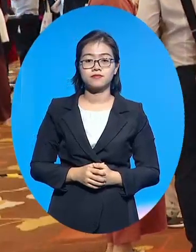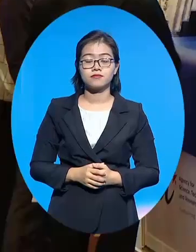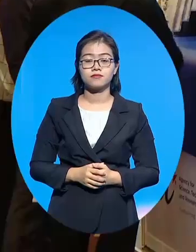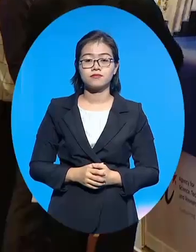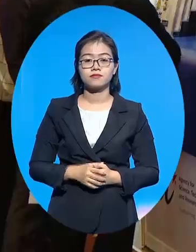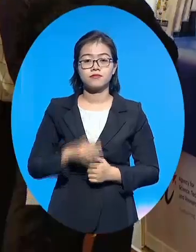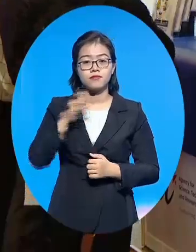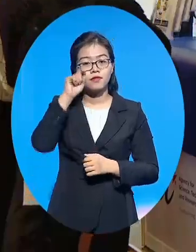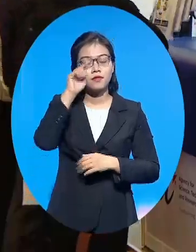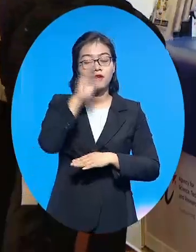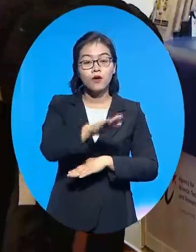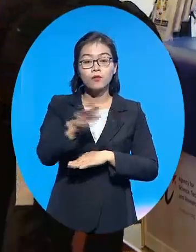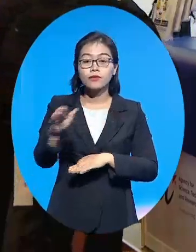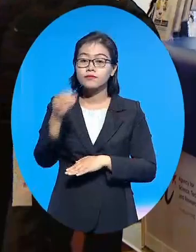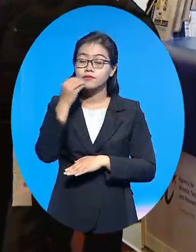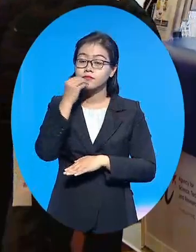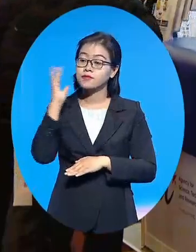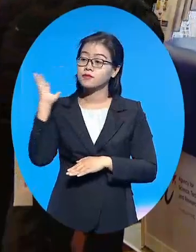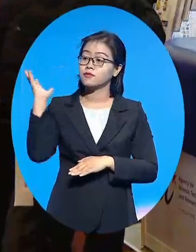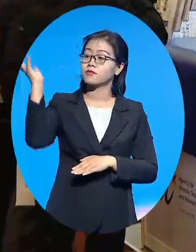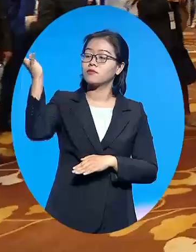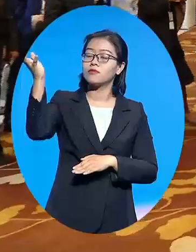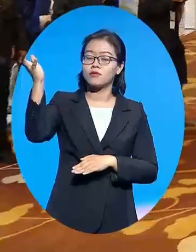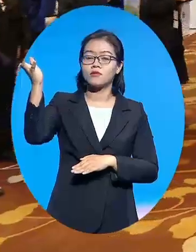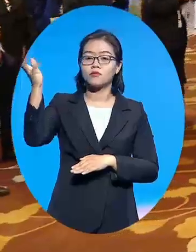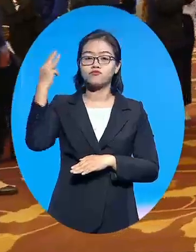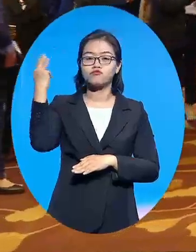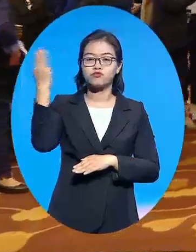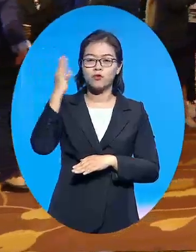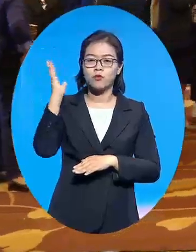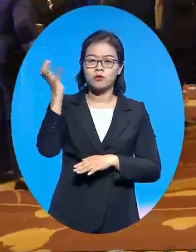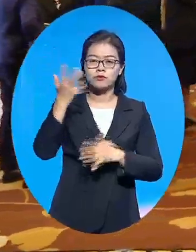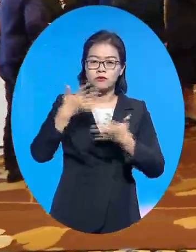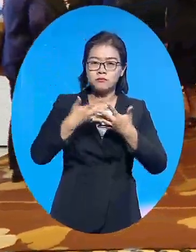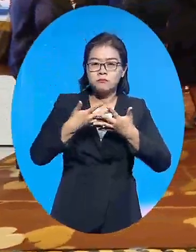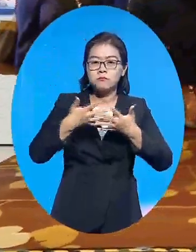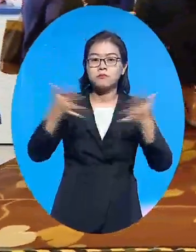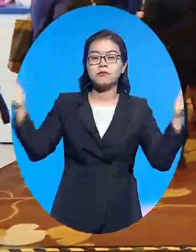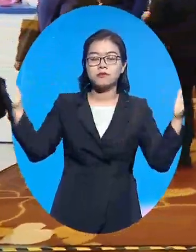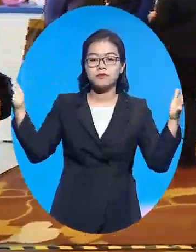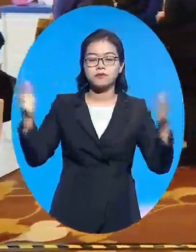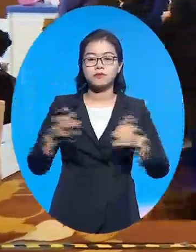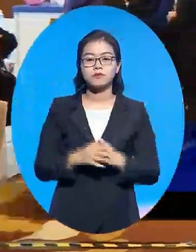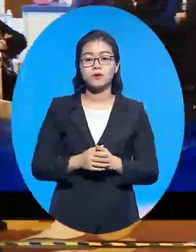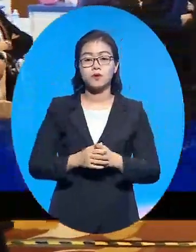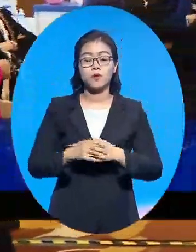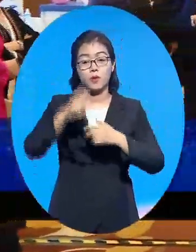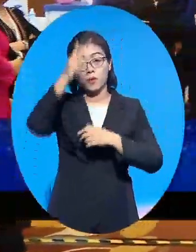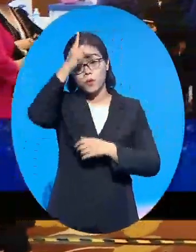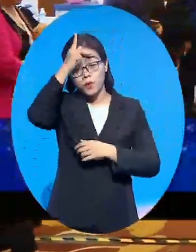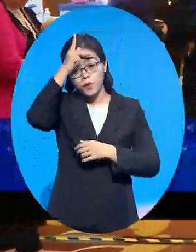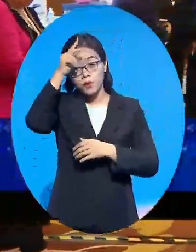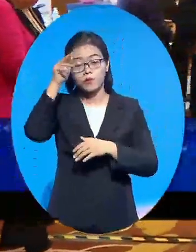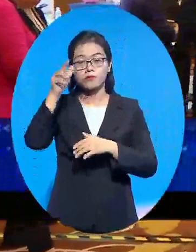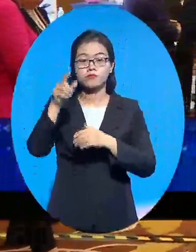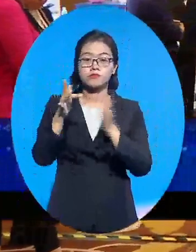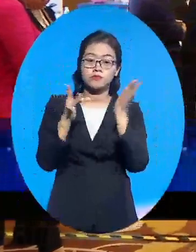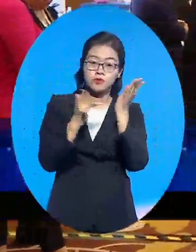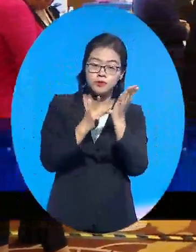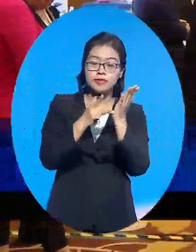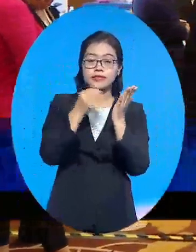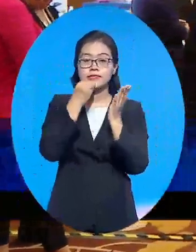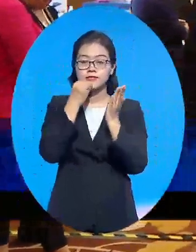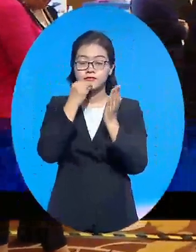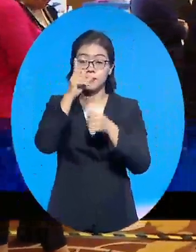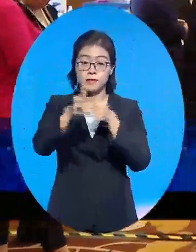Thực phẩm toàn cầu là một giải thưởng có quy mô quốc tế lớn trong khuôn khổ hội nghị khoa học và công nghệ thực phẩm thế giới được tổ chức hai năm